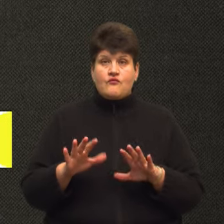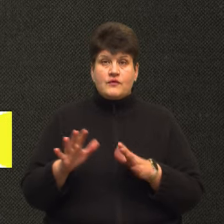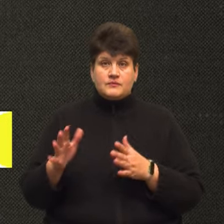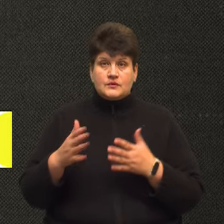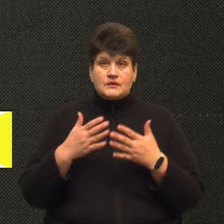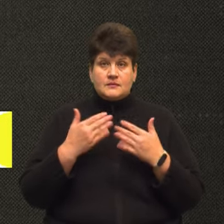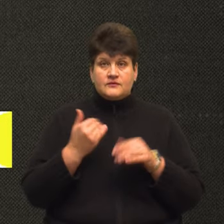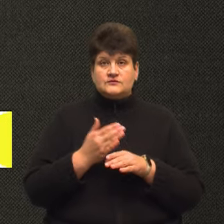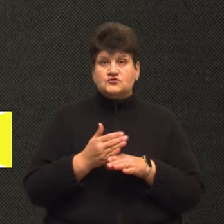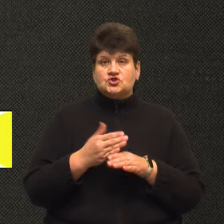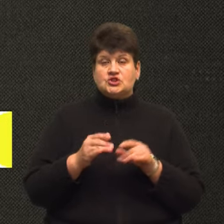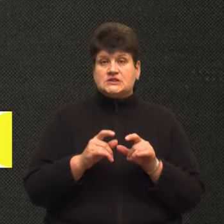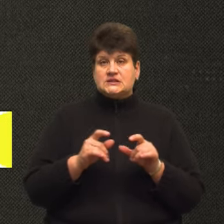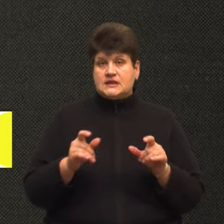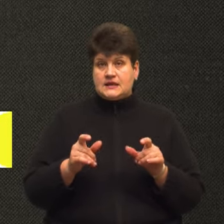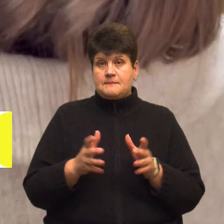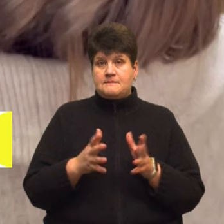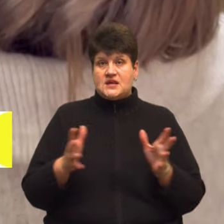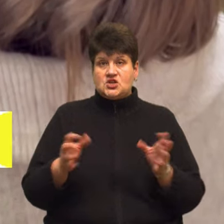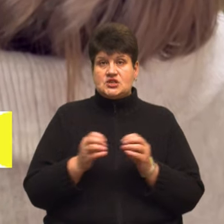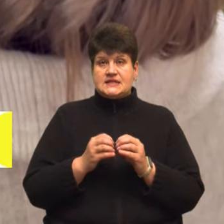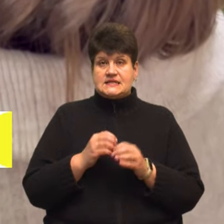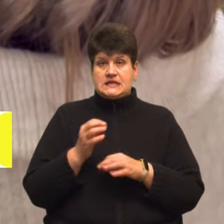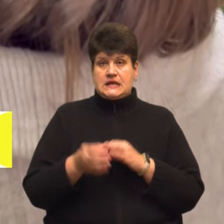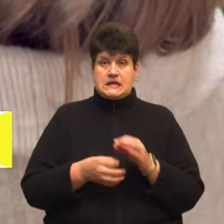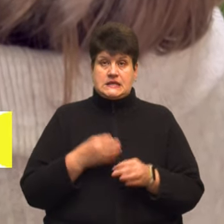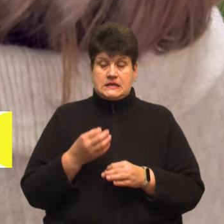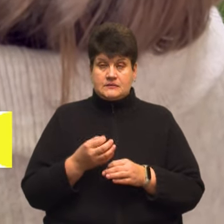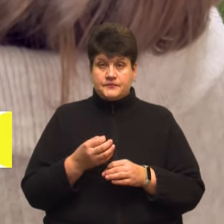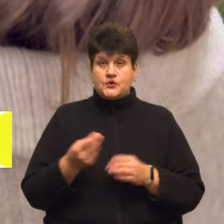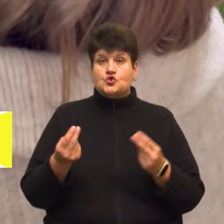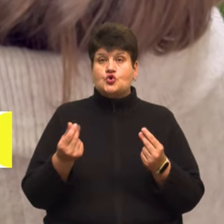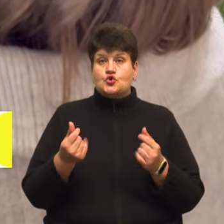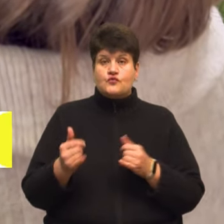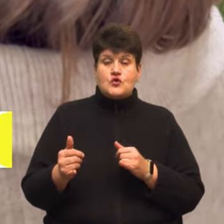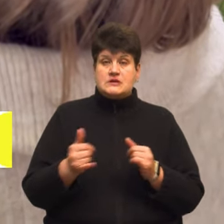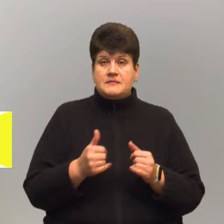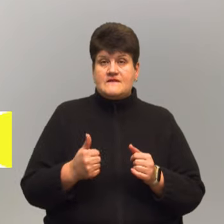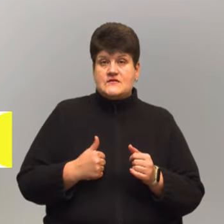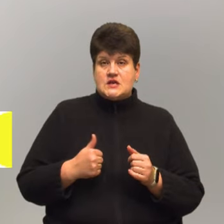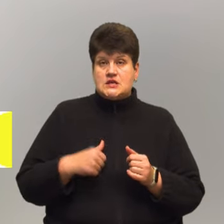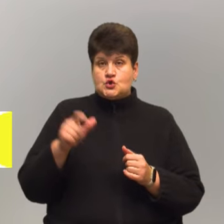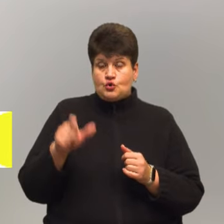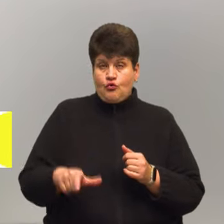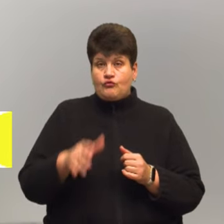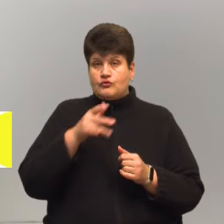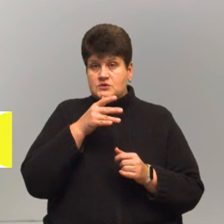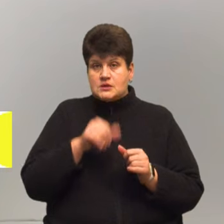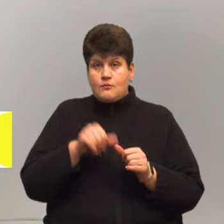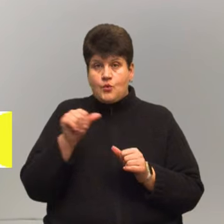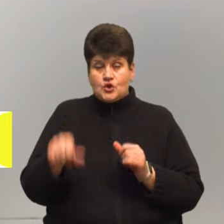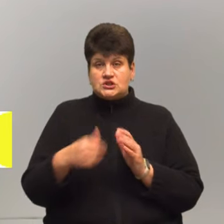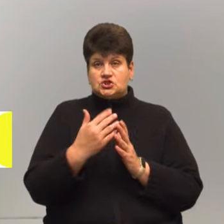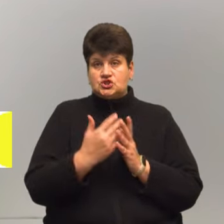в частині більше 10 діб щодо грошового забезпечення військового під час перебування поза штатом то каже